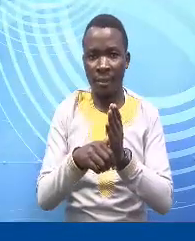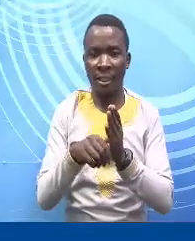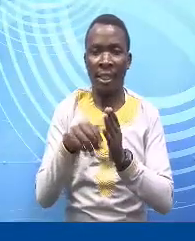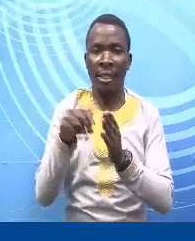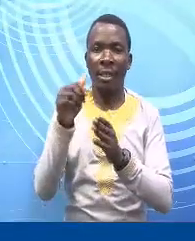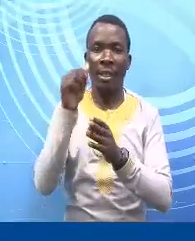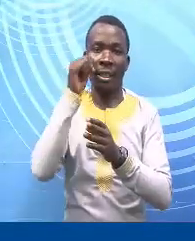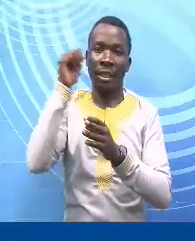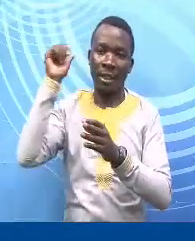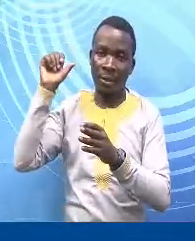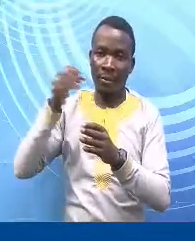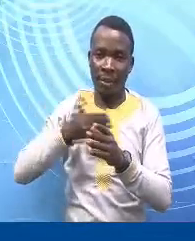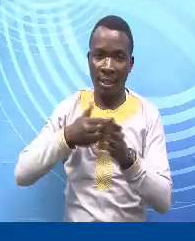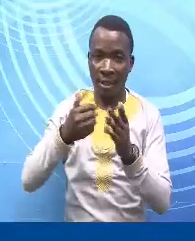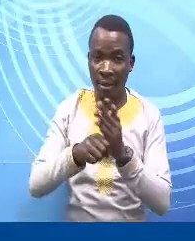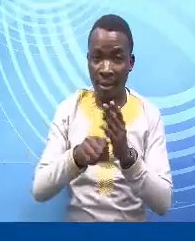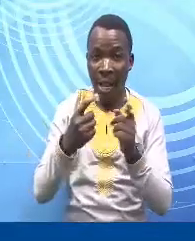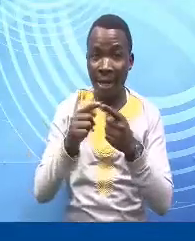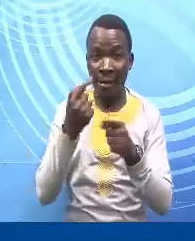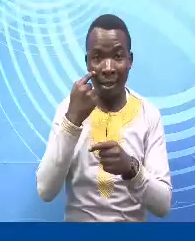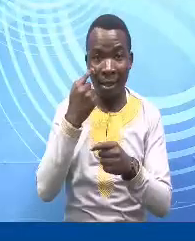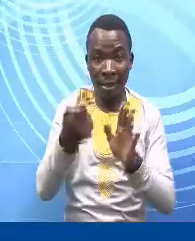nkejo bafitanye ikibazo ariko ikigaragara cyo